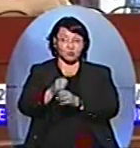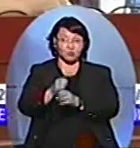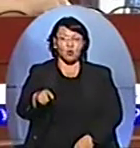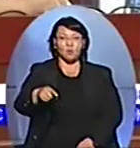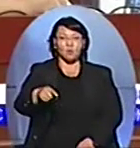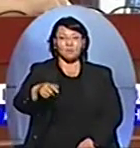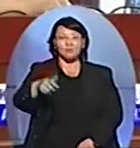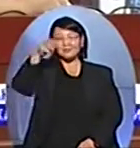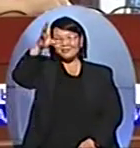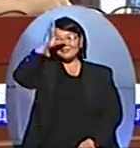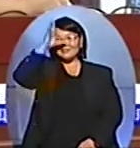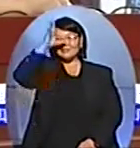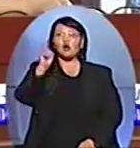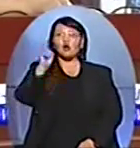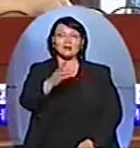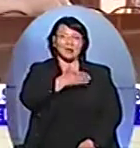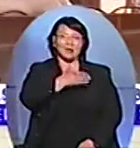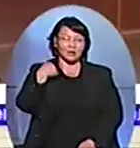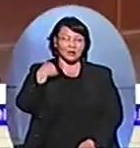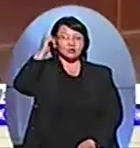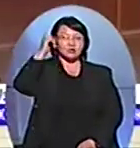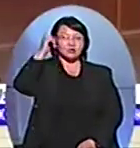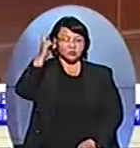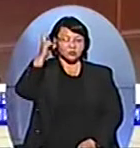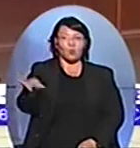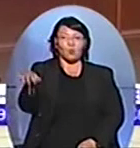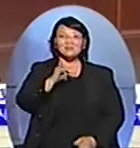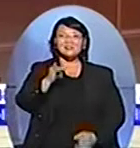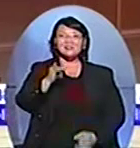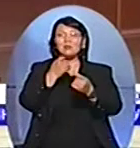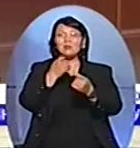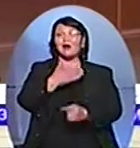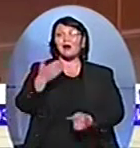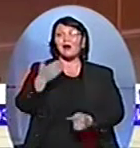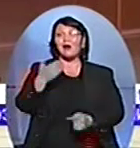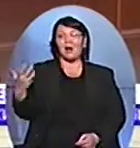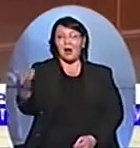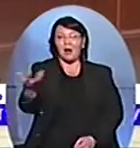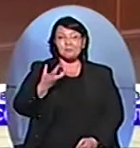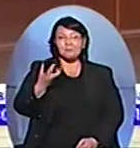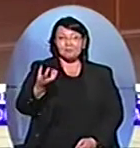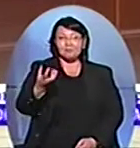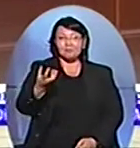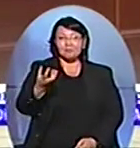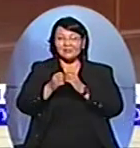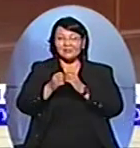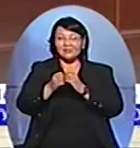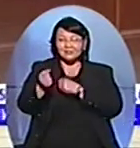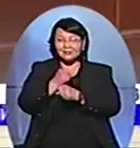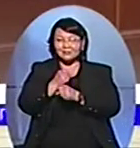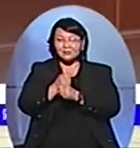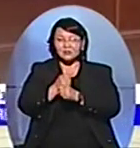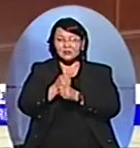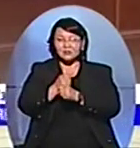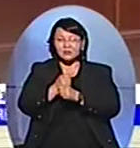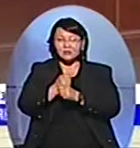Газрын тэргүүнийг хотын дарга, ерөнхийлөгч, улсын хурлын дарга нартайгаа хамтран ажиллаж, эрх ашиг үндэсний нэгдэл